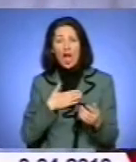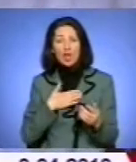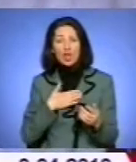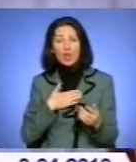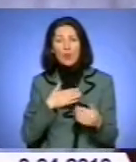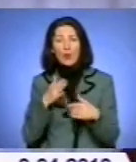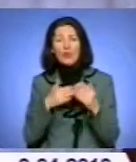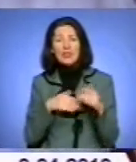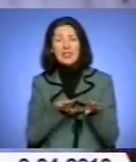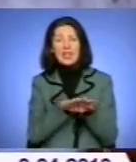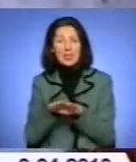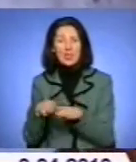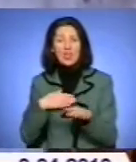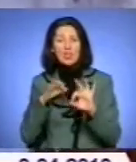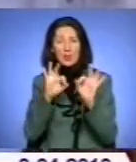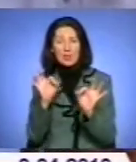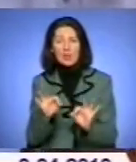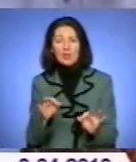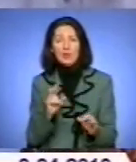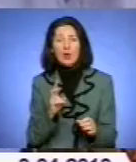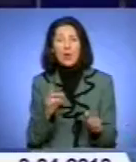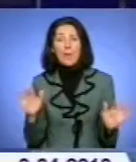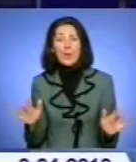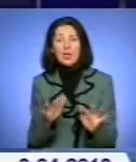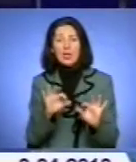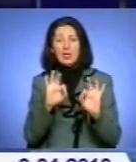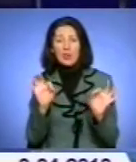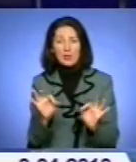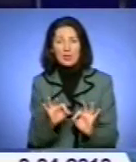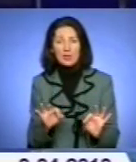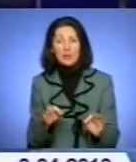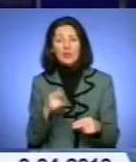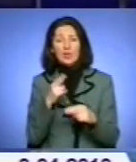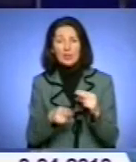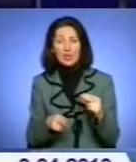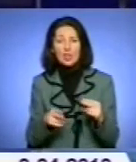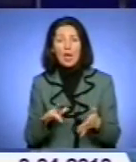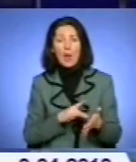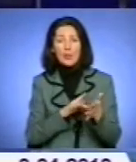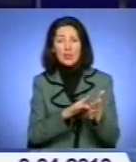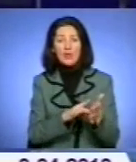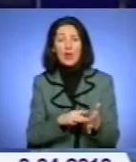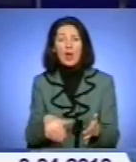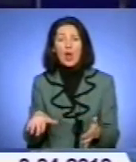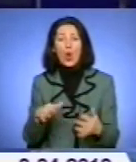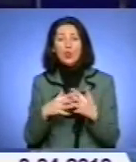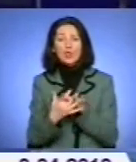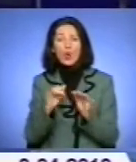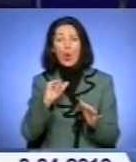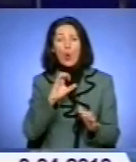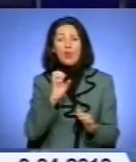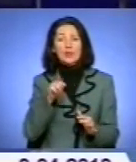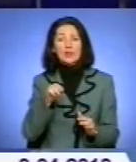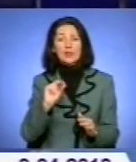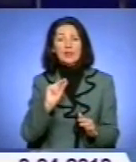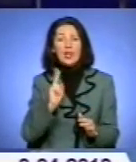наш професійний рівень, наше мистецтво, баянне мистецтво. І на завершення мандрівка у село Устечко Заліщицького